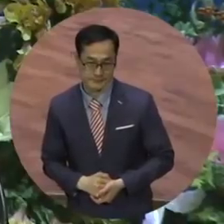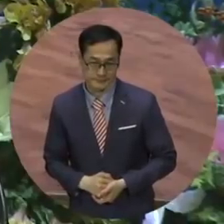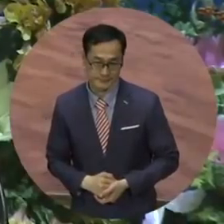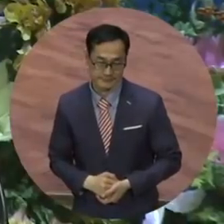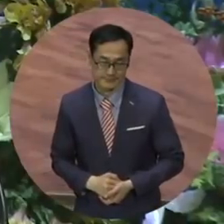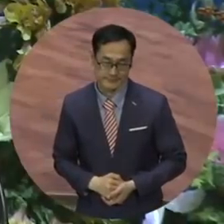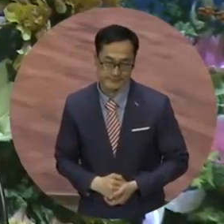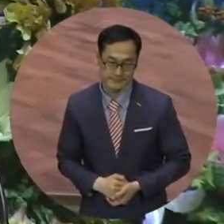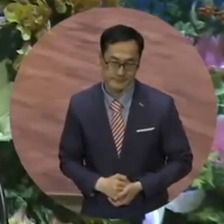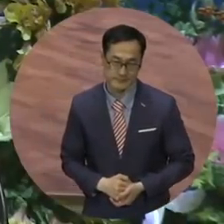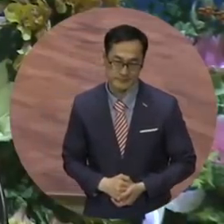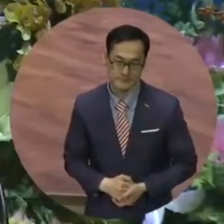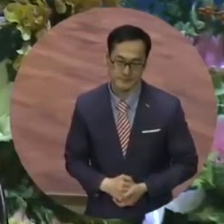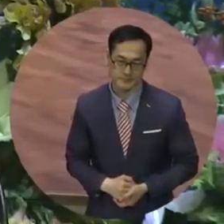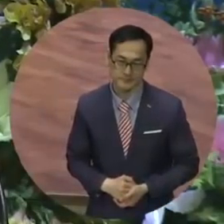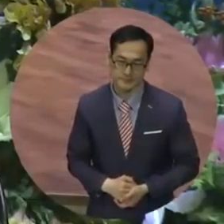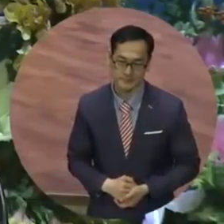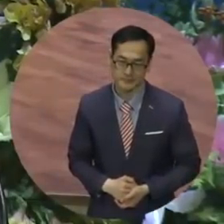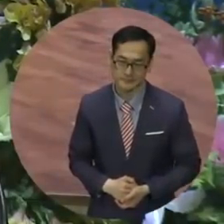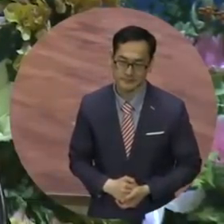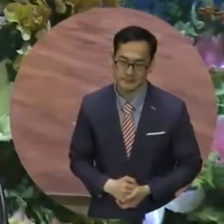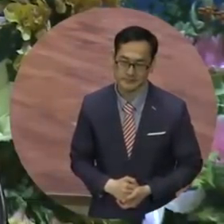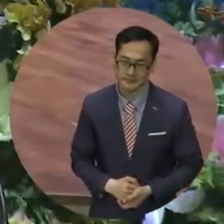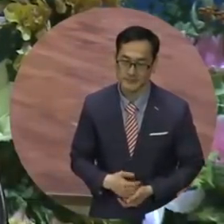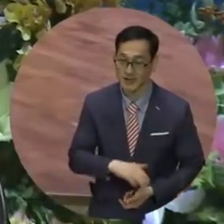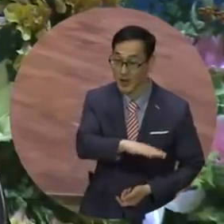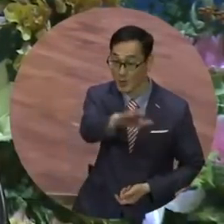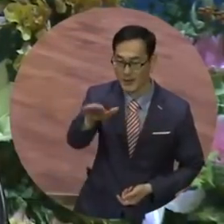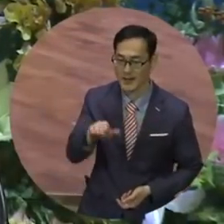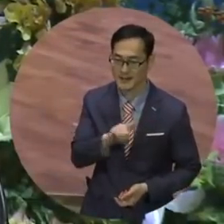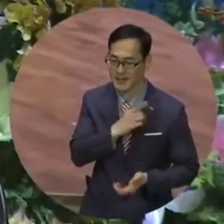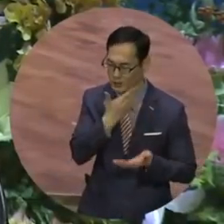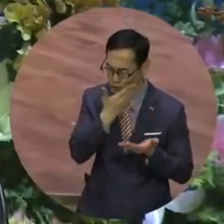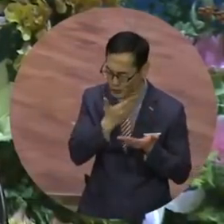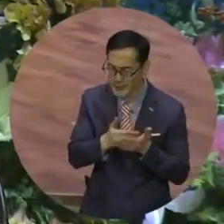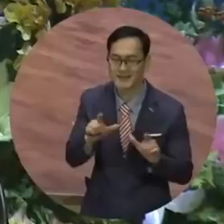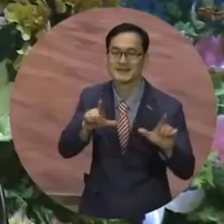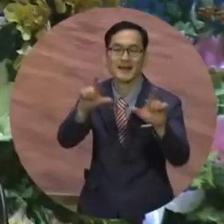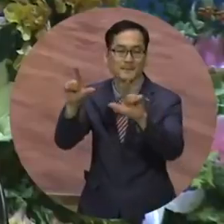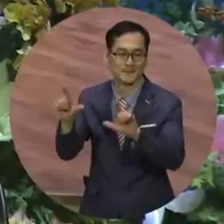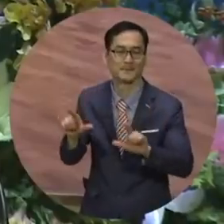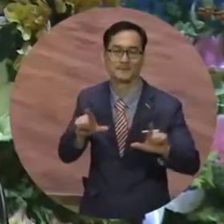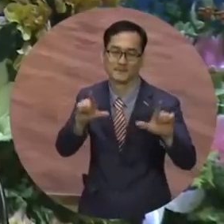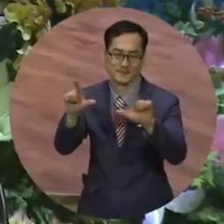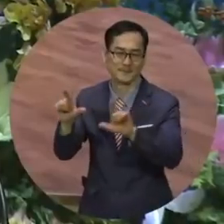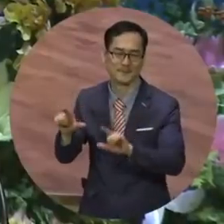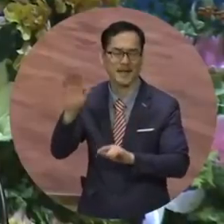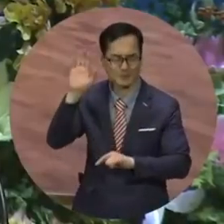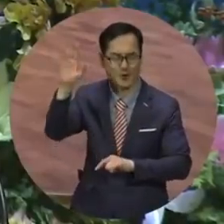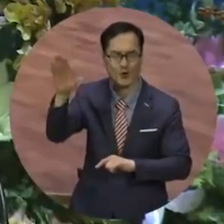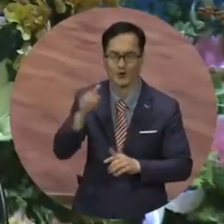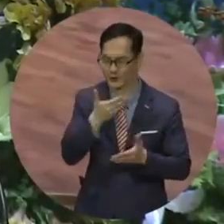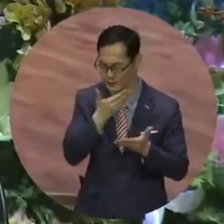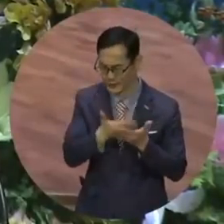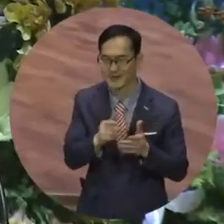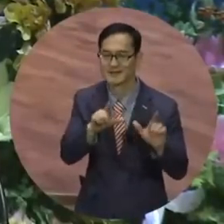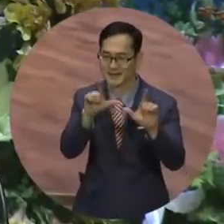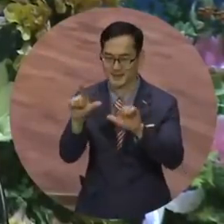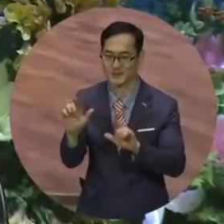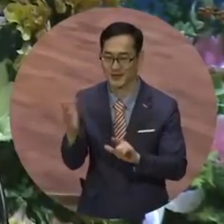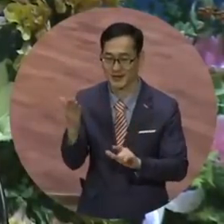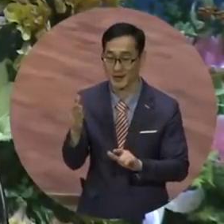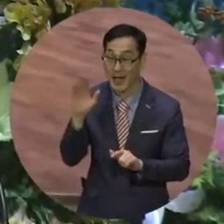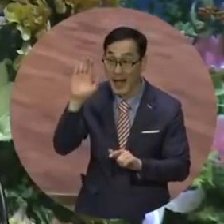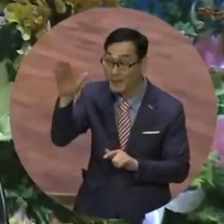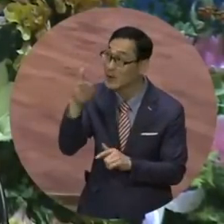살리는 세상 살리는 가장 가치 있는 삶을 사시길 바랍니다. 이제 중요한 것은요. 이 축복을 누리고